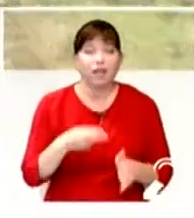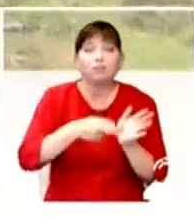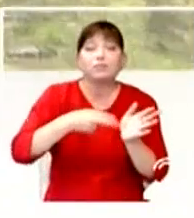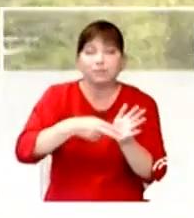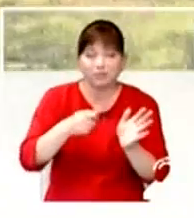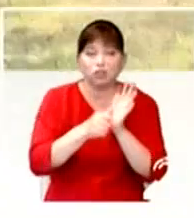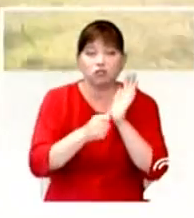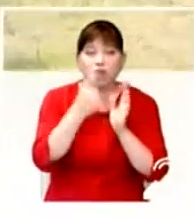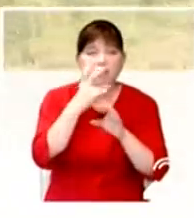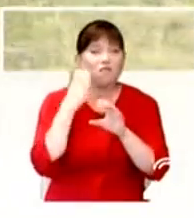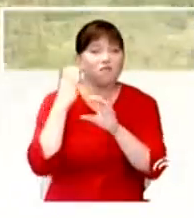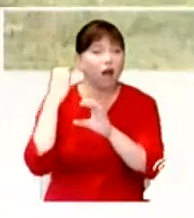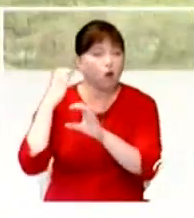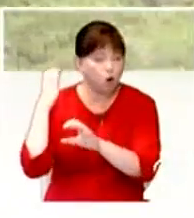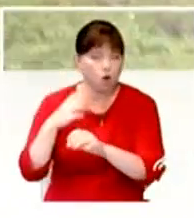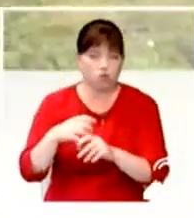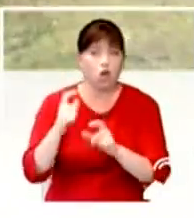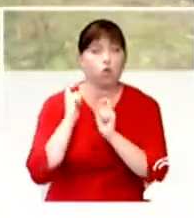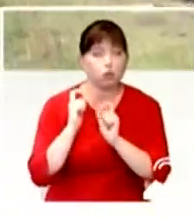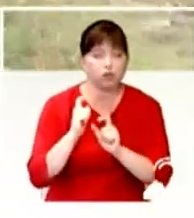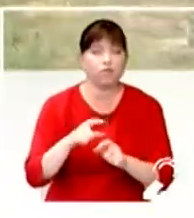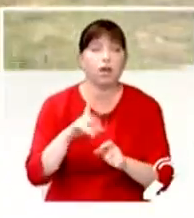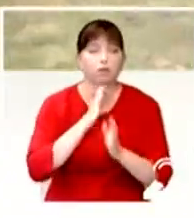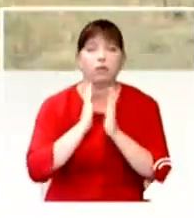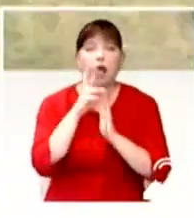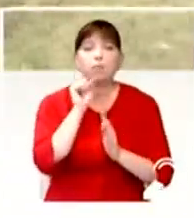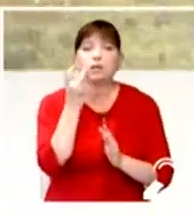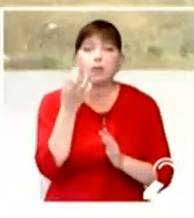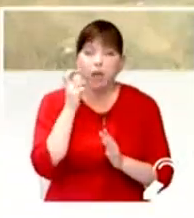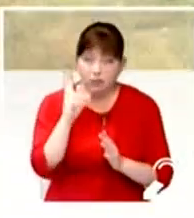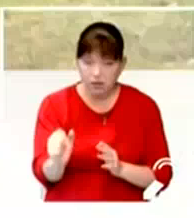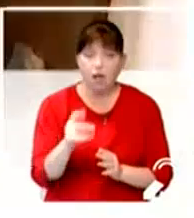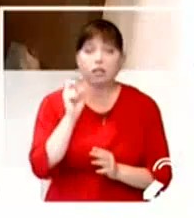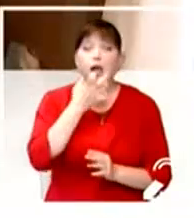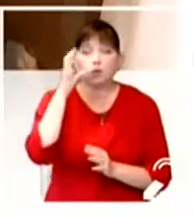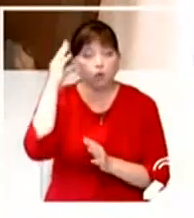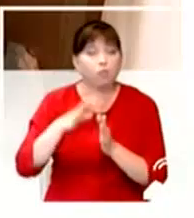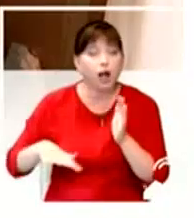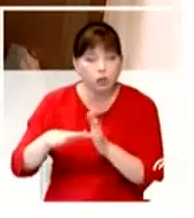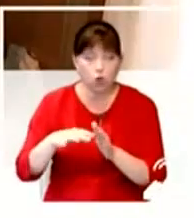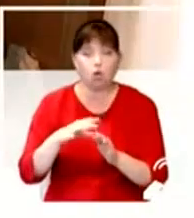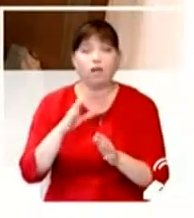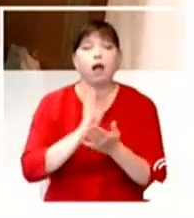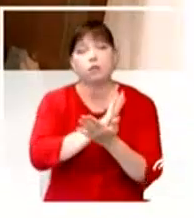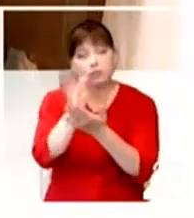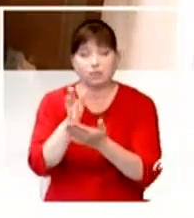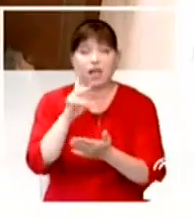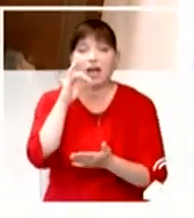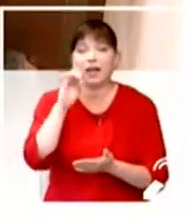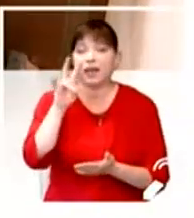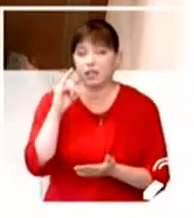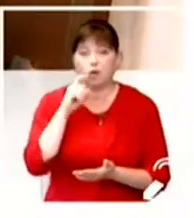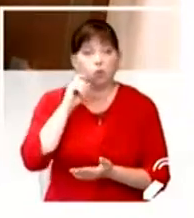Trenul cu 61 de vagoane marfare se deplasa de la stația Basarabeasca din sudul Republicii Moldova spre portul Reni din Ucraina.